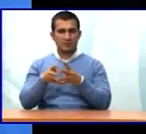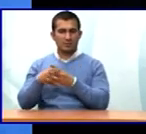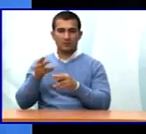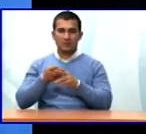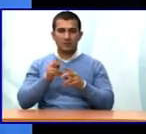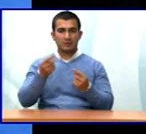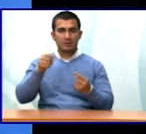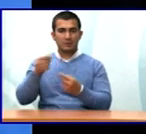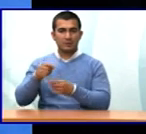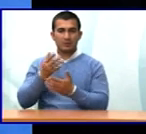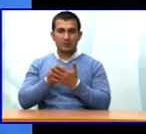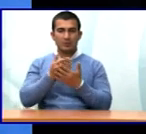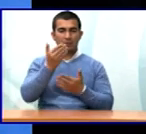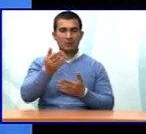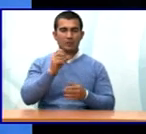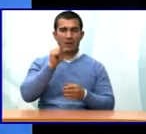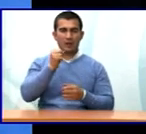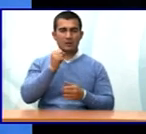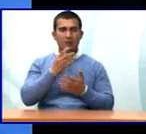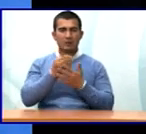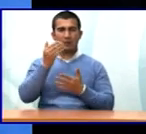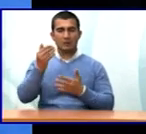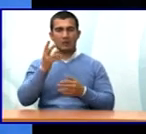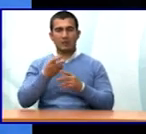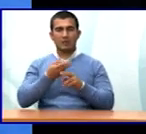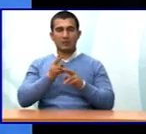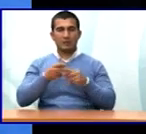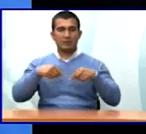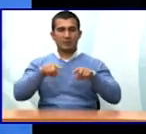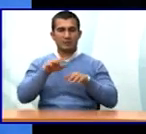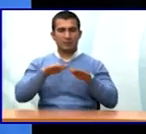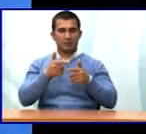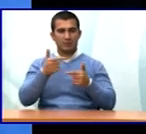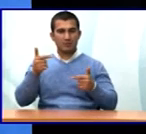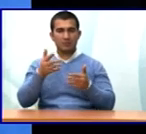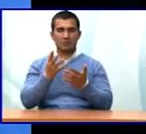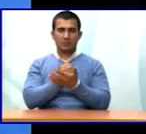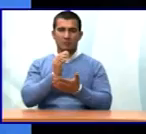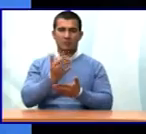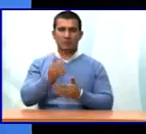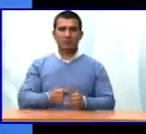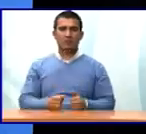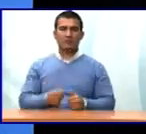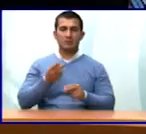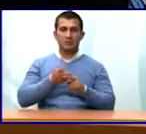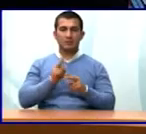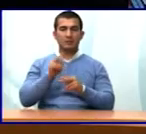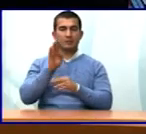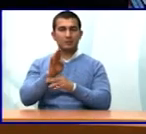shu birikmalar tarkibidan siz azotning massa ulushini hisoblab topasiz. Mana bu topshiriqlar